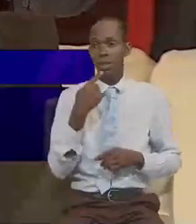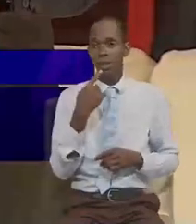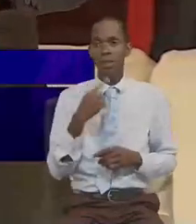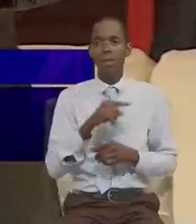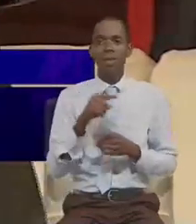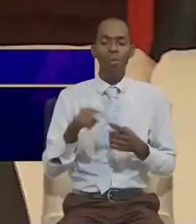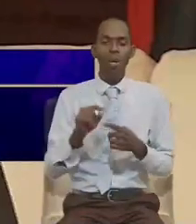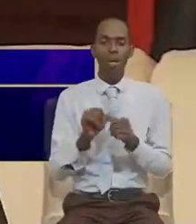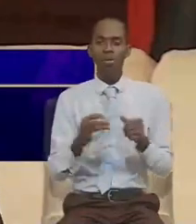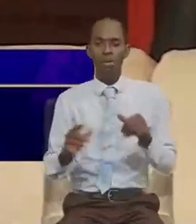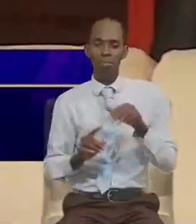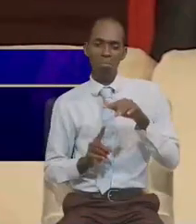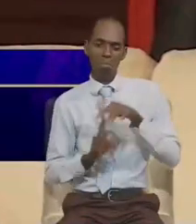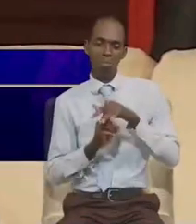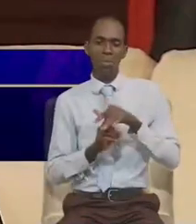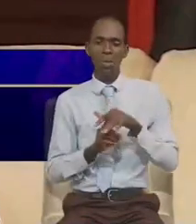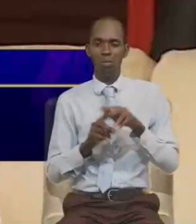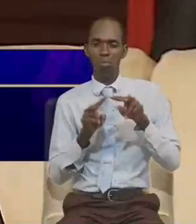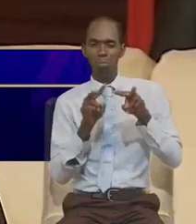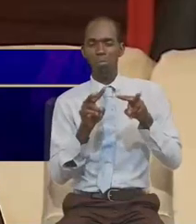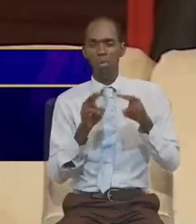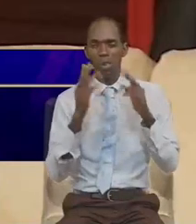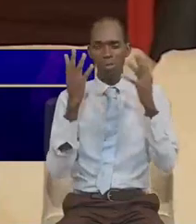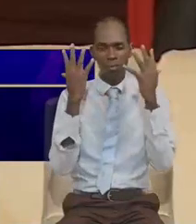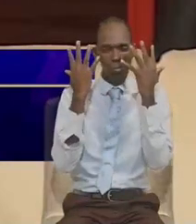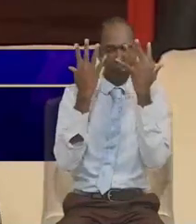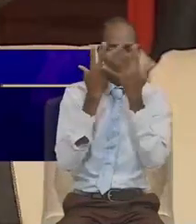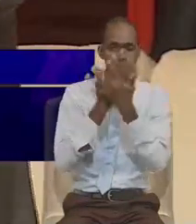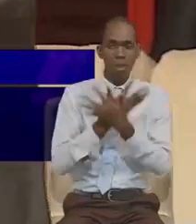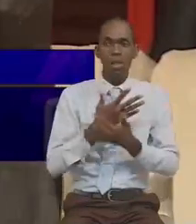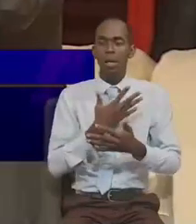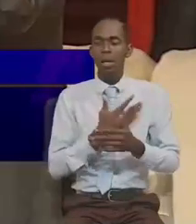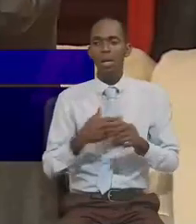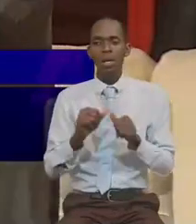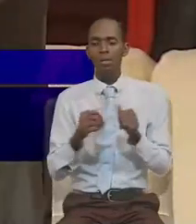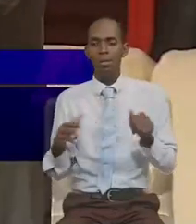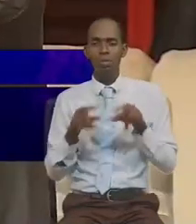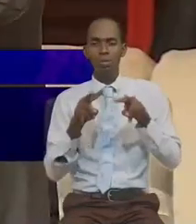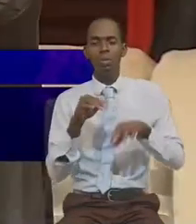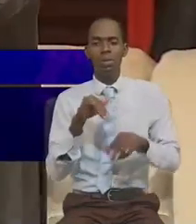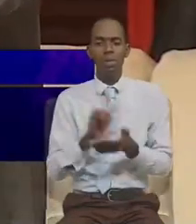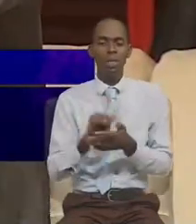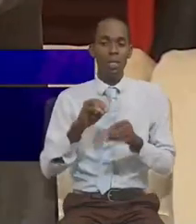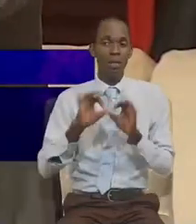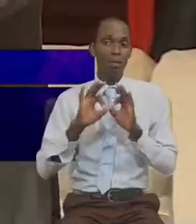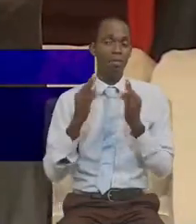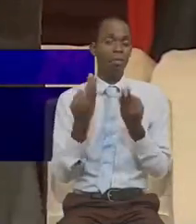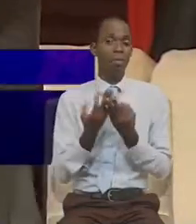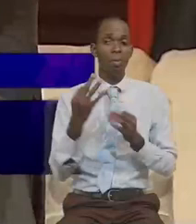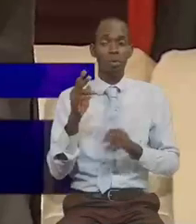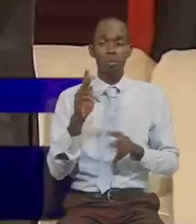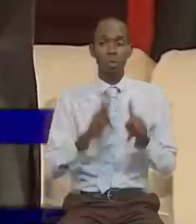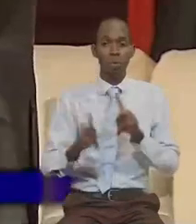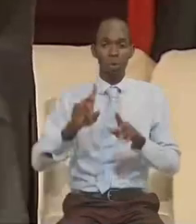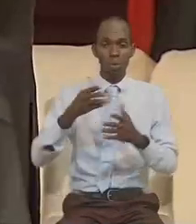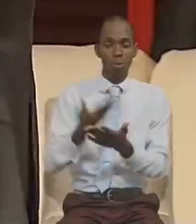semblait ténébreux, sombre, et il semblait dans la famille de ceux, où il